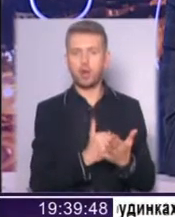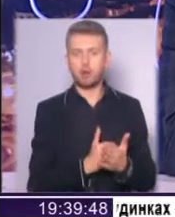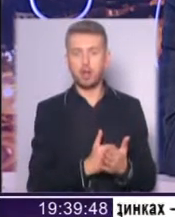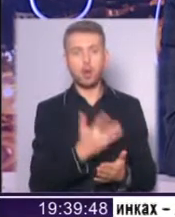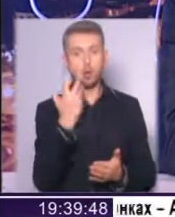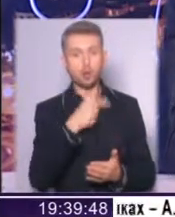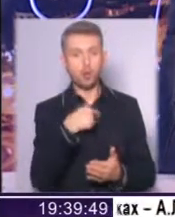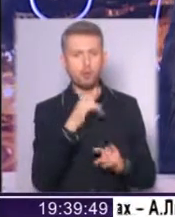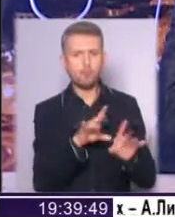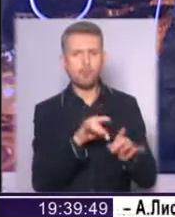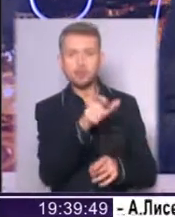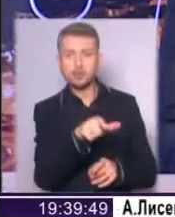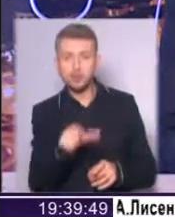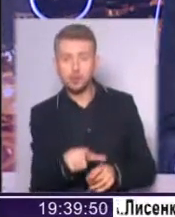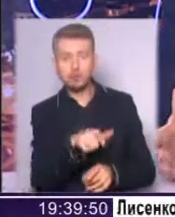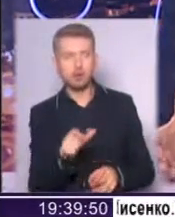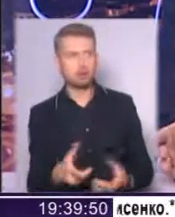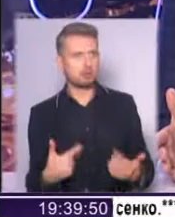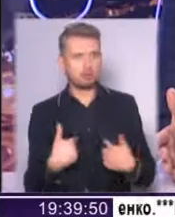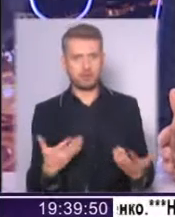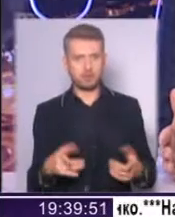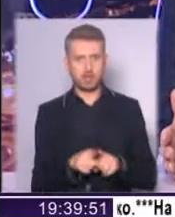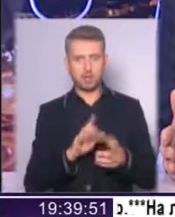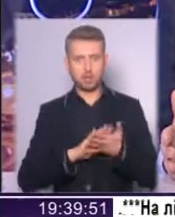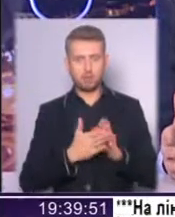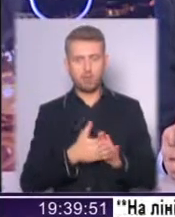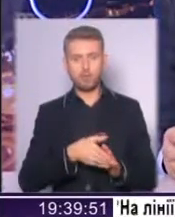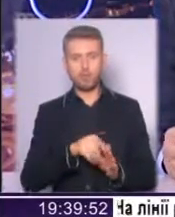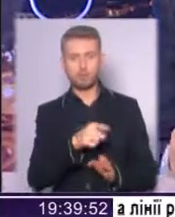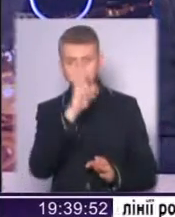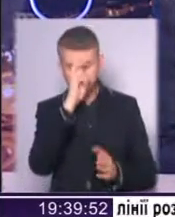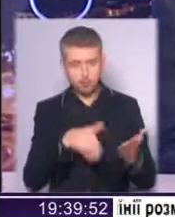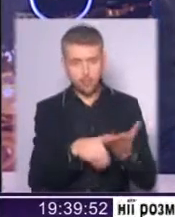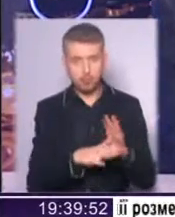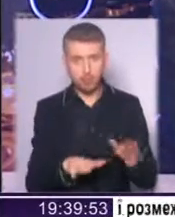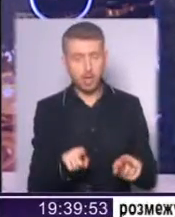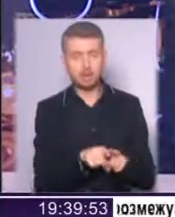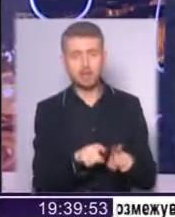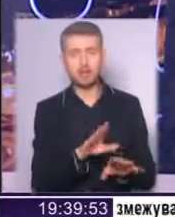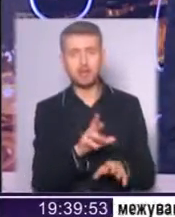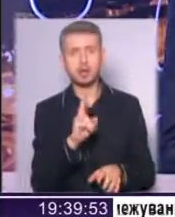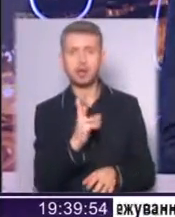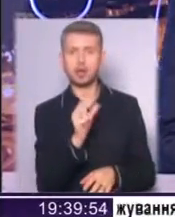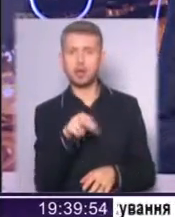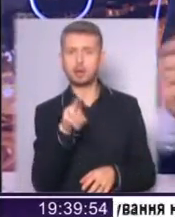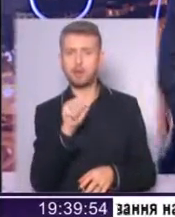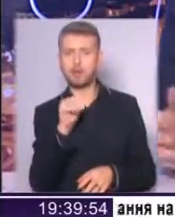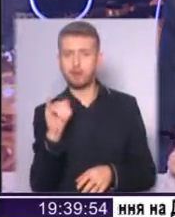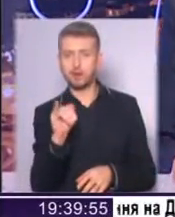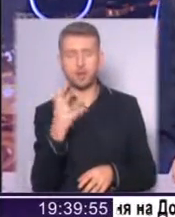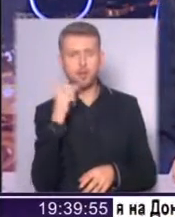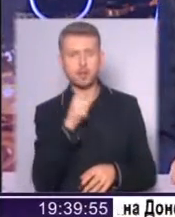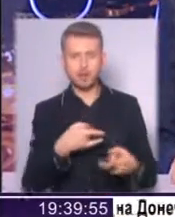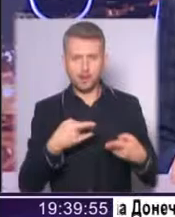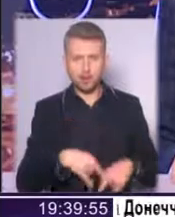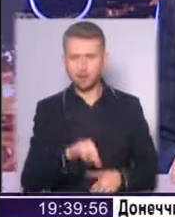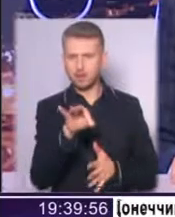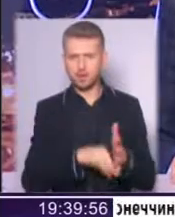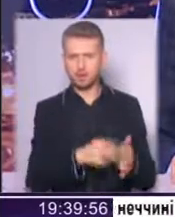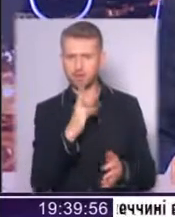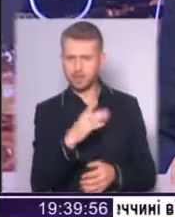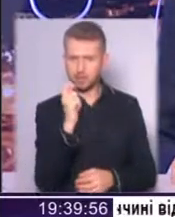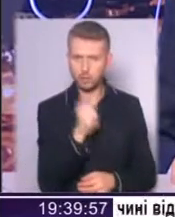ще молодий, ще встигну. Так що це, будемо працювати над тим. Тому хочу сказати, що це, що повинно дійсно,